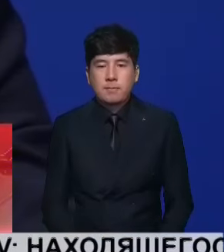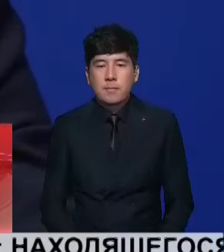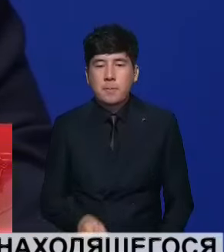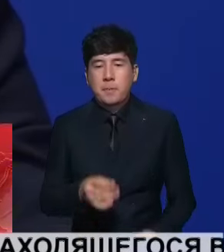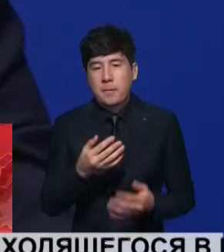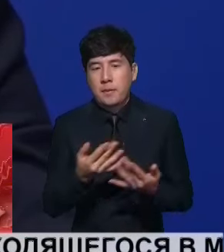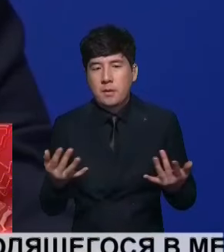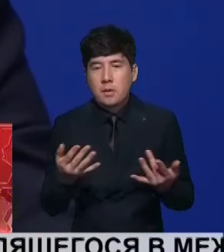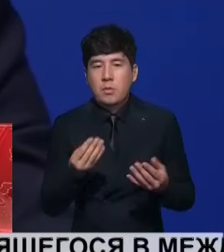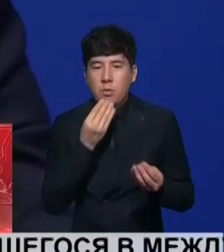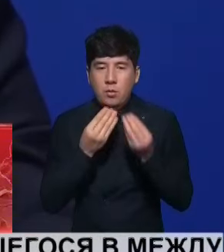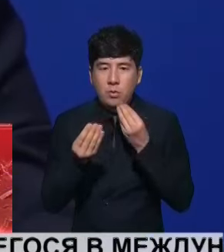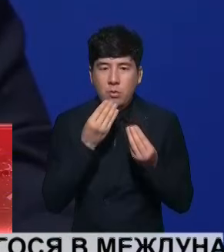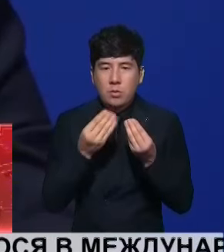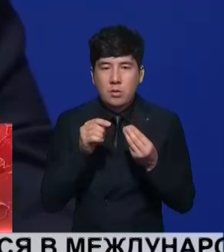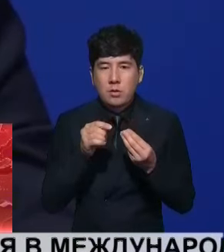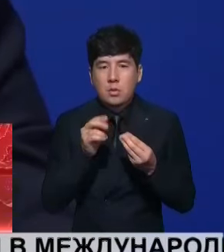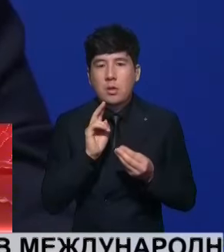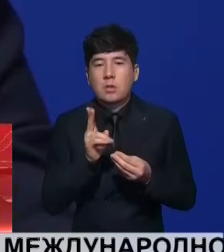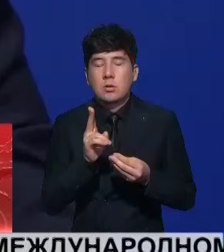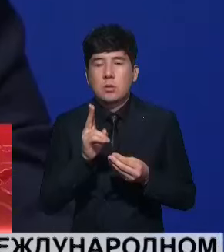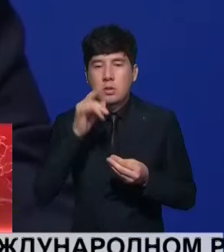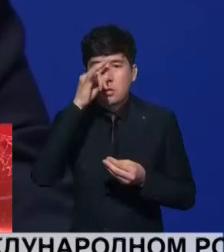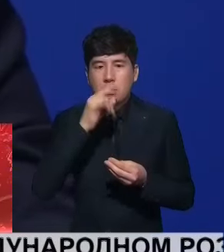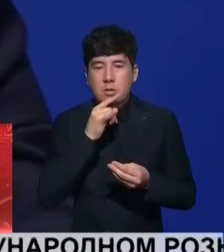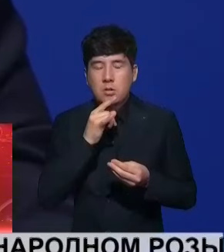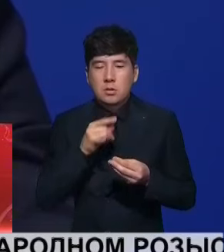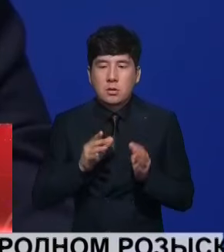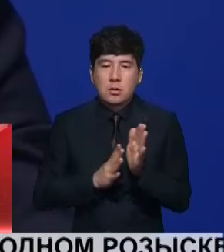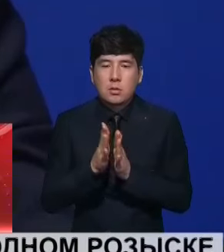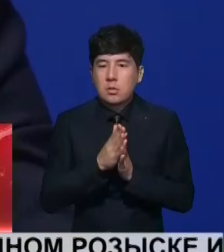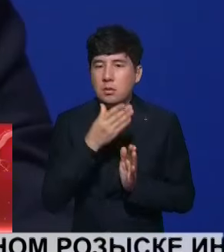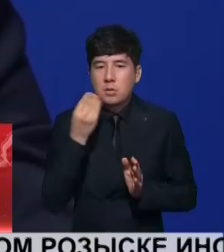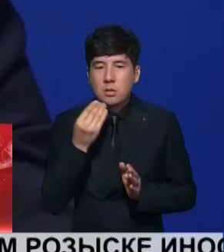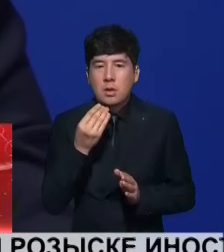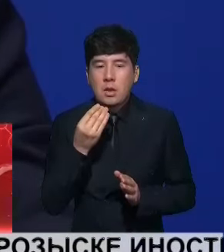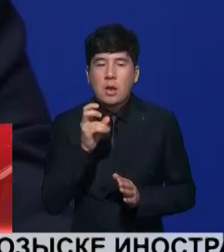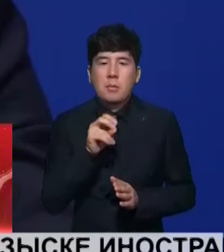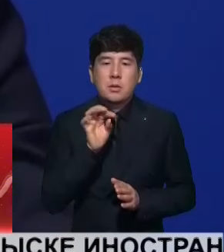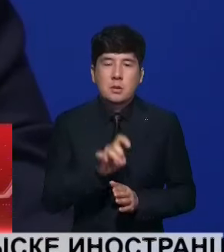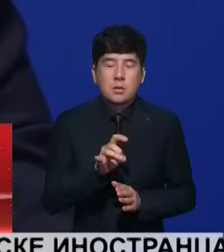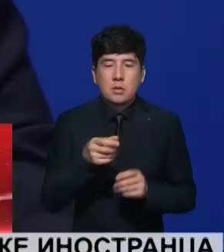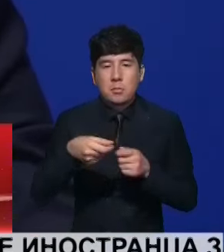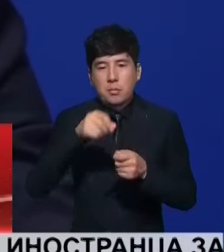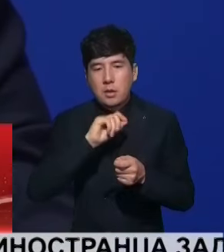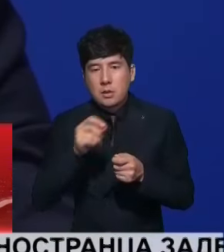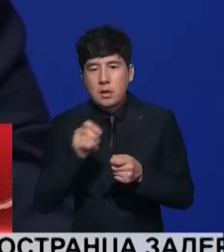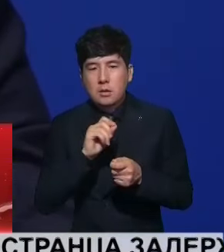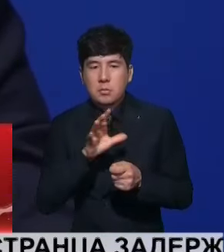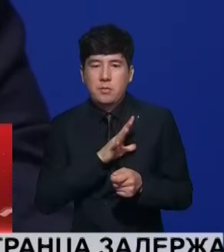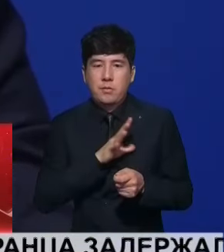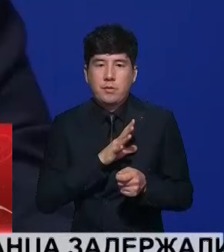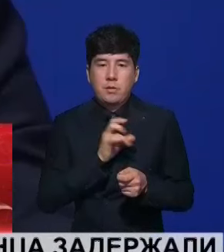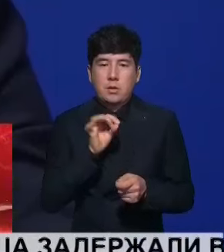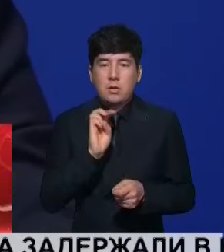некоторые виды овощей и фруктов, которые в Казахстане не производятся, может быть, это апельсины, бананы и так далее и тому